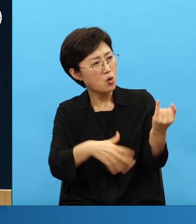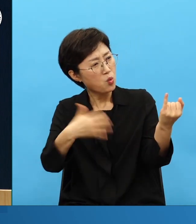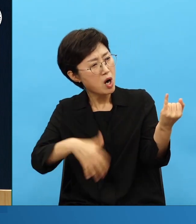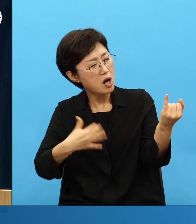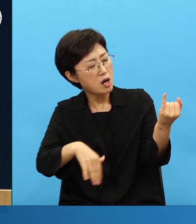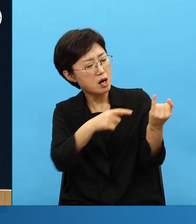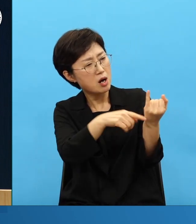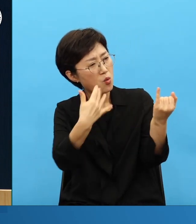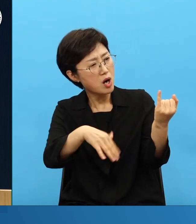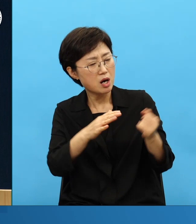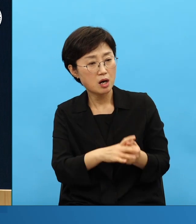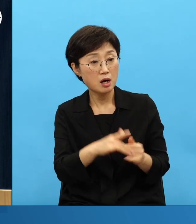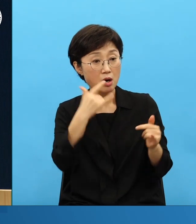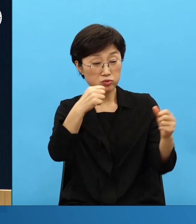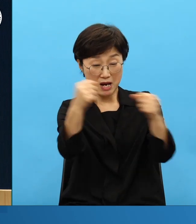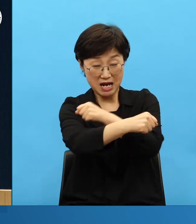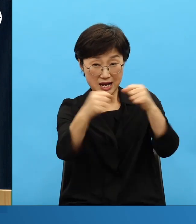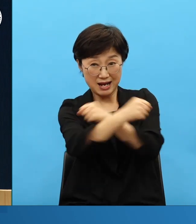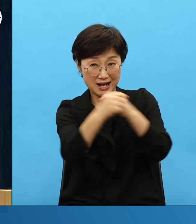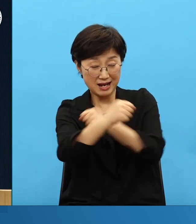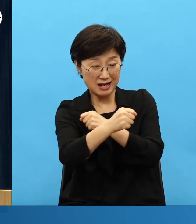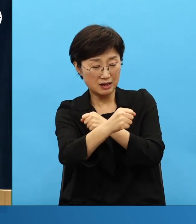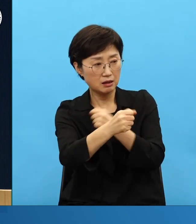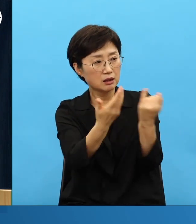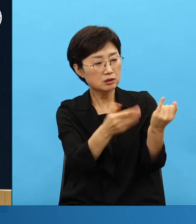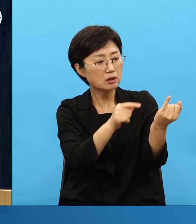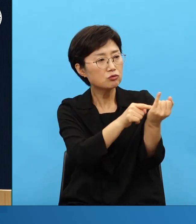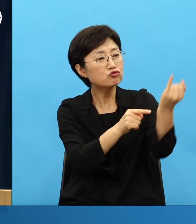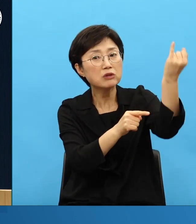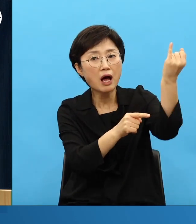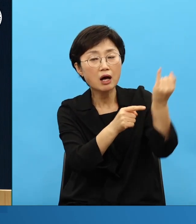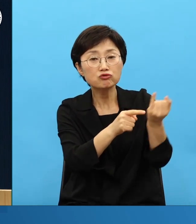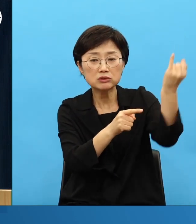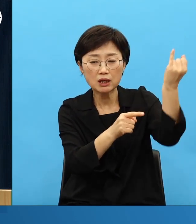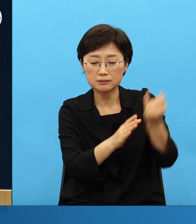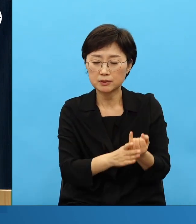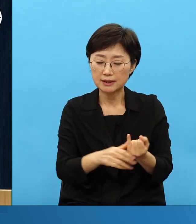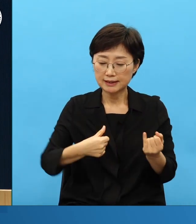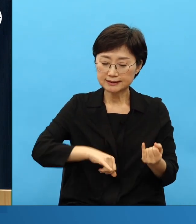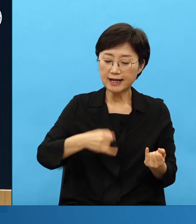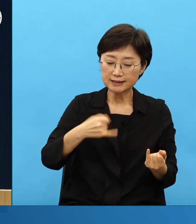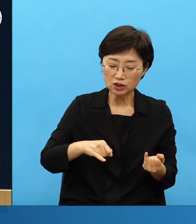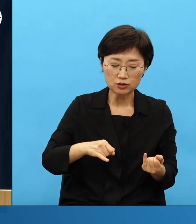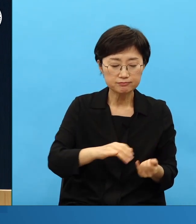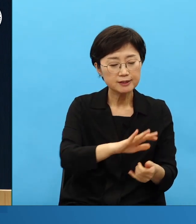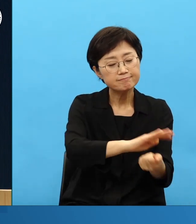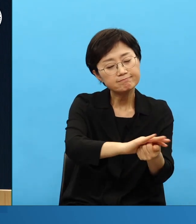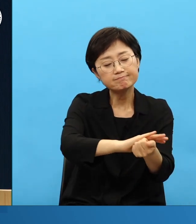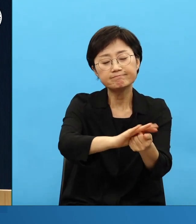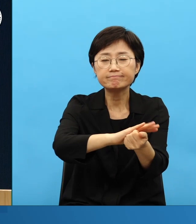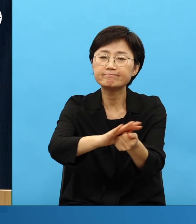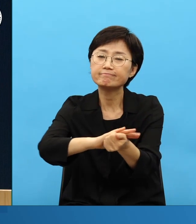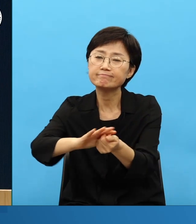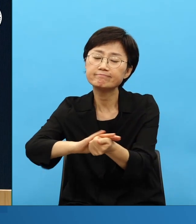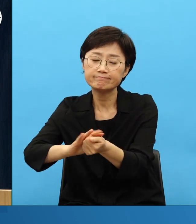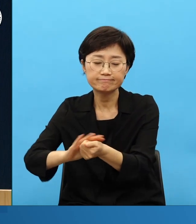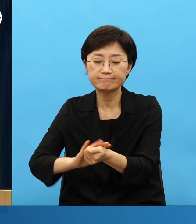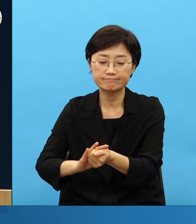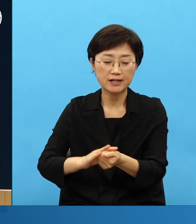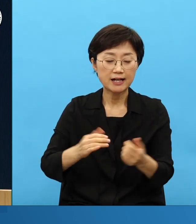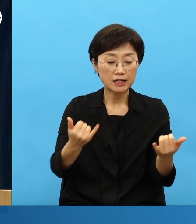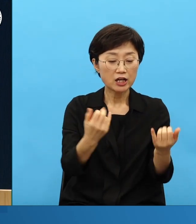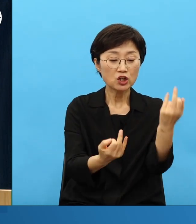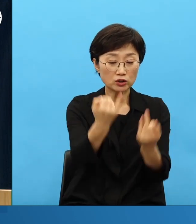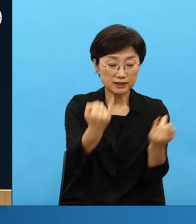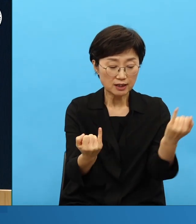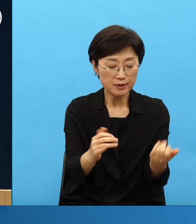이상해. 그럼 맨날 싸우는데 보니까 그 누나가 다 이렇게 화해시키고 다 해요. There was so much strife in her household. They were